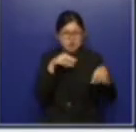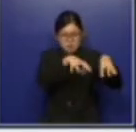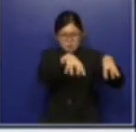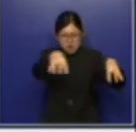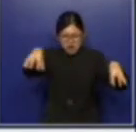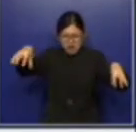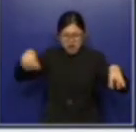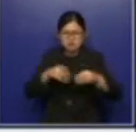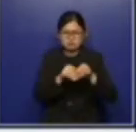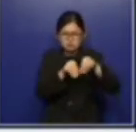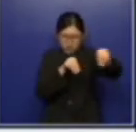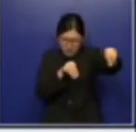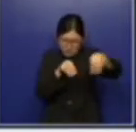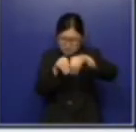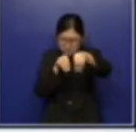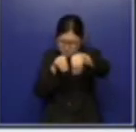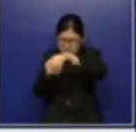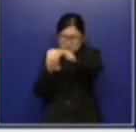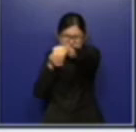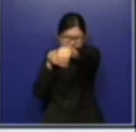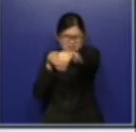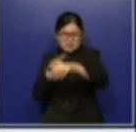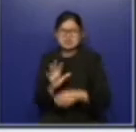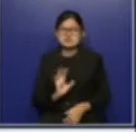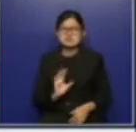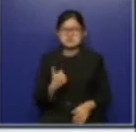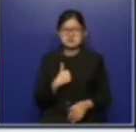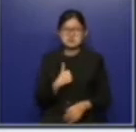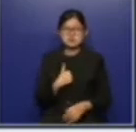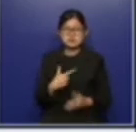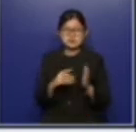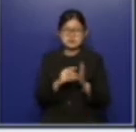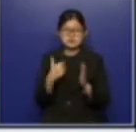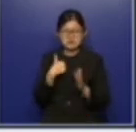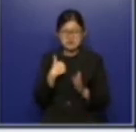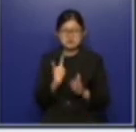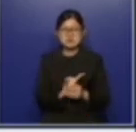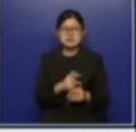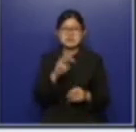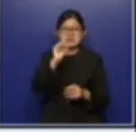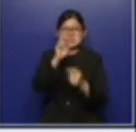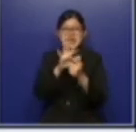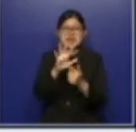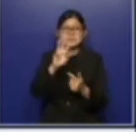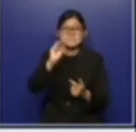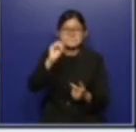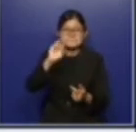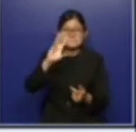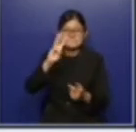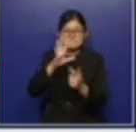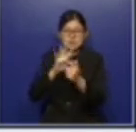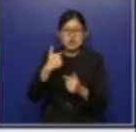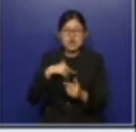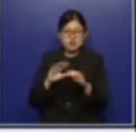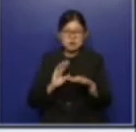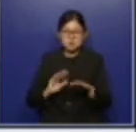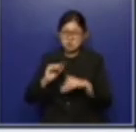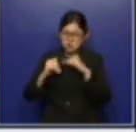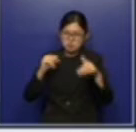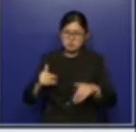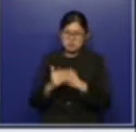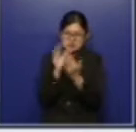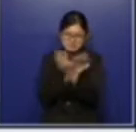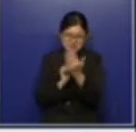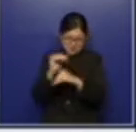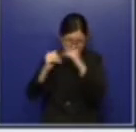ชนมันไกลกันขนาดไหนมันไม่ได้ไปบ้านผมคลองสามวาในเจริญ แล้วคนกรุงเทพเขาก็ใช้มือถือเขาไม่ได้ไปใช้เน็ตประ